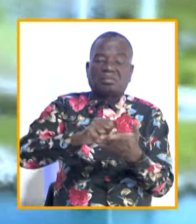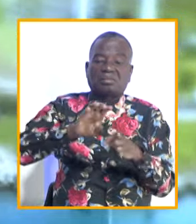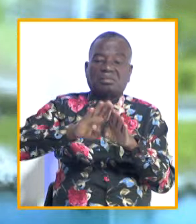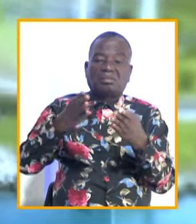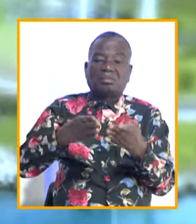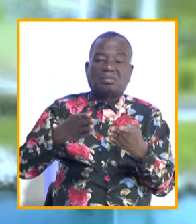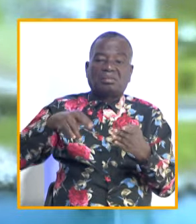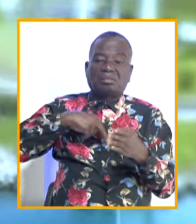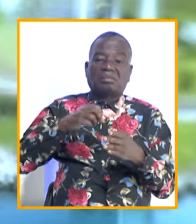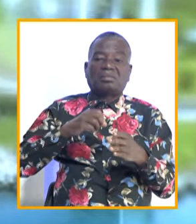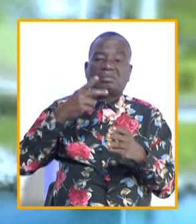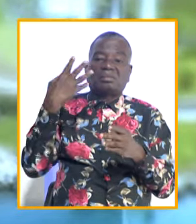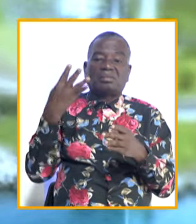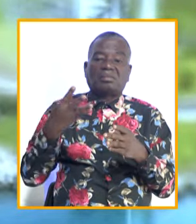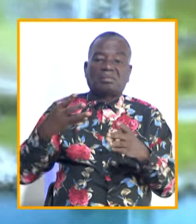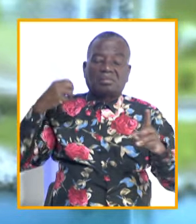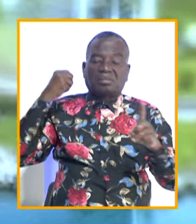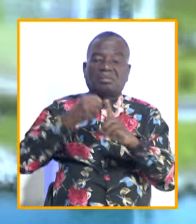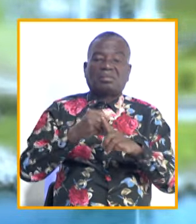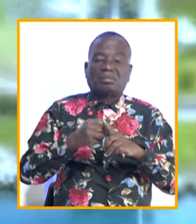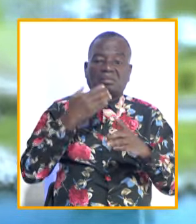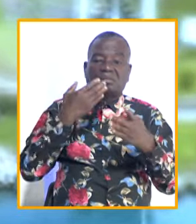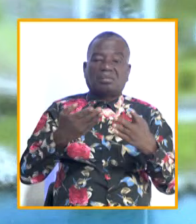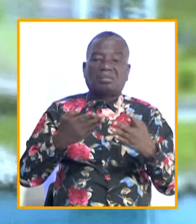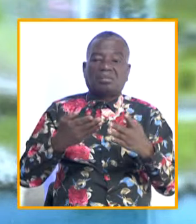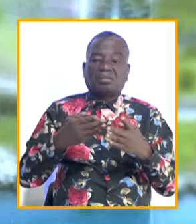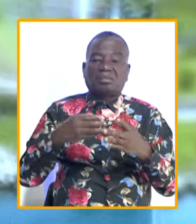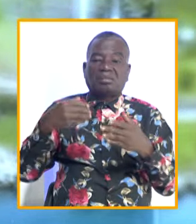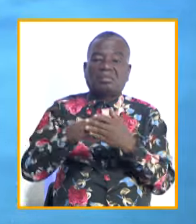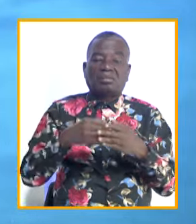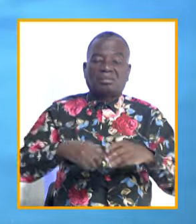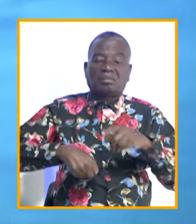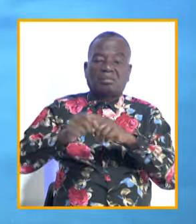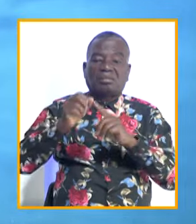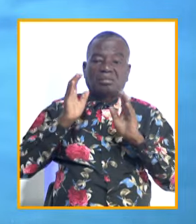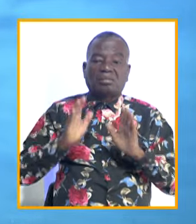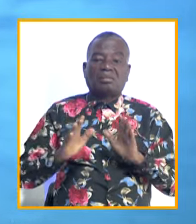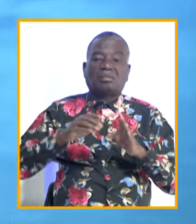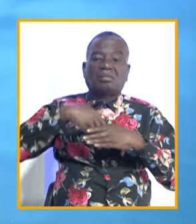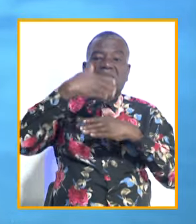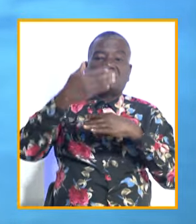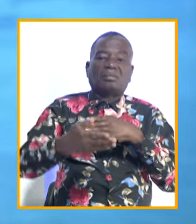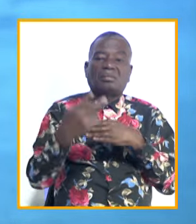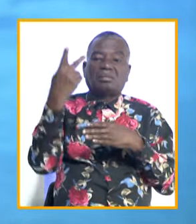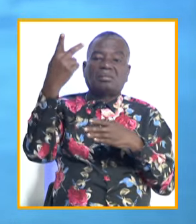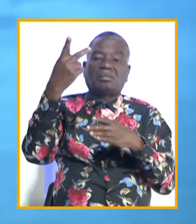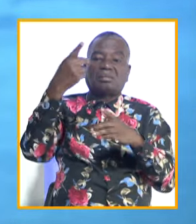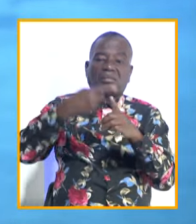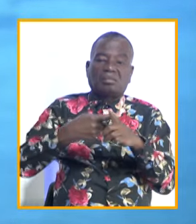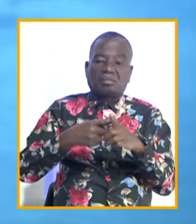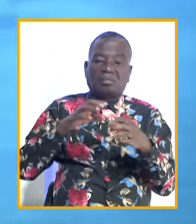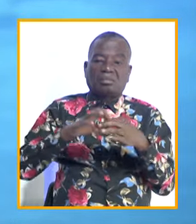favoris pour les matchs de la Ligue 1, pour le nouveau championnat ivoirien. Oui, effectivement, après deux mois et demi donc,